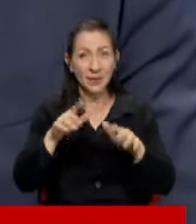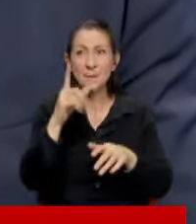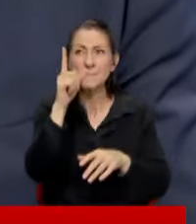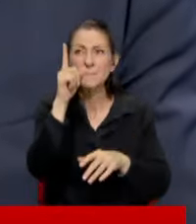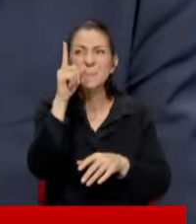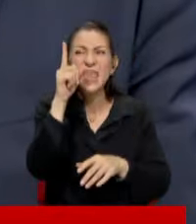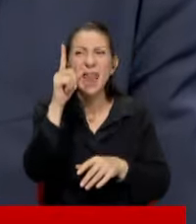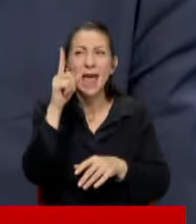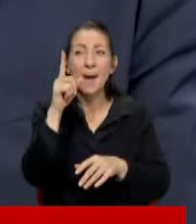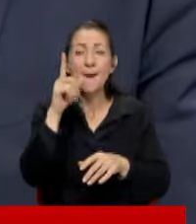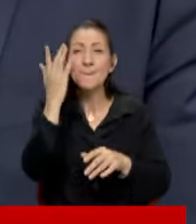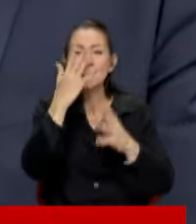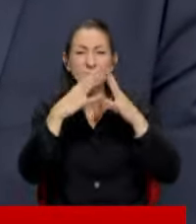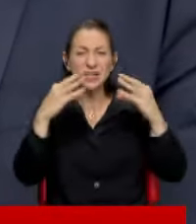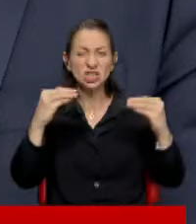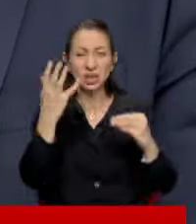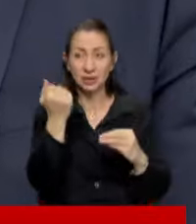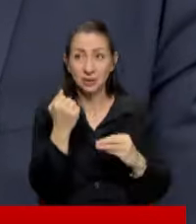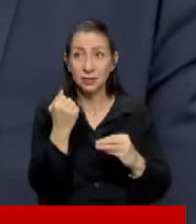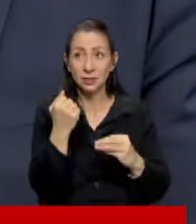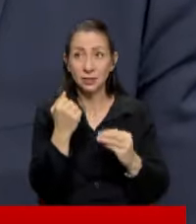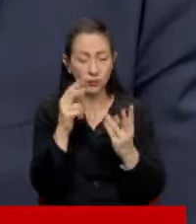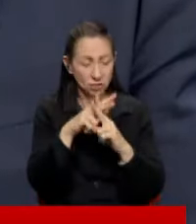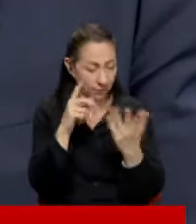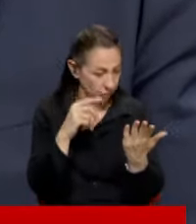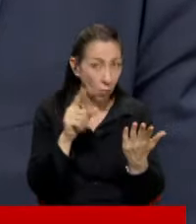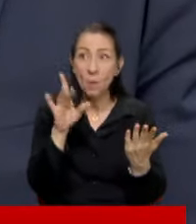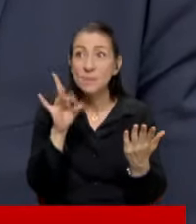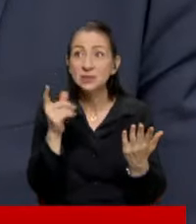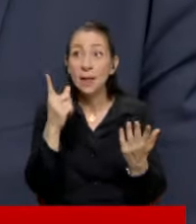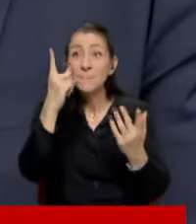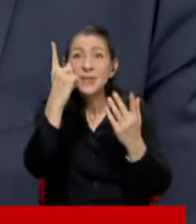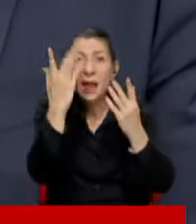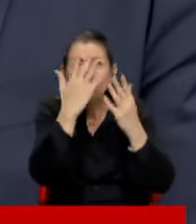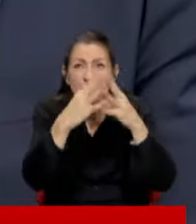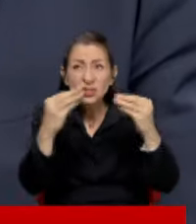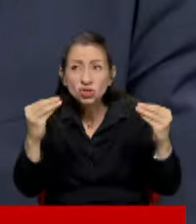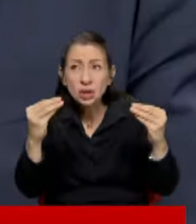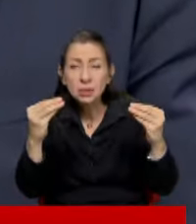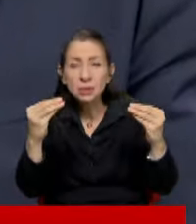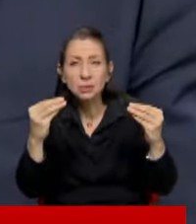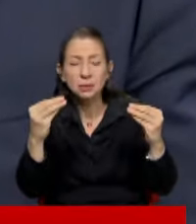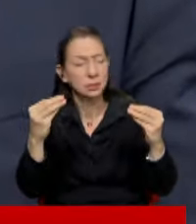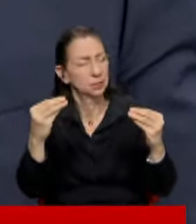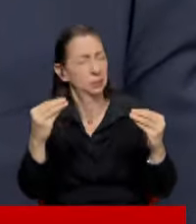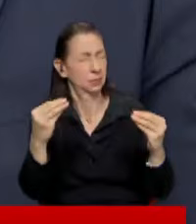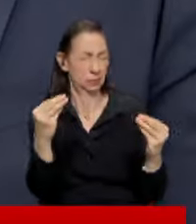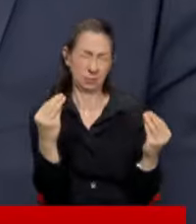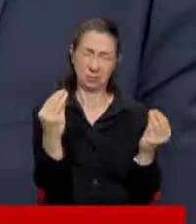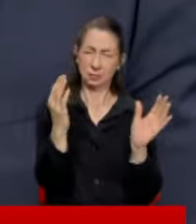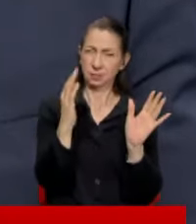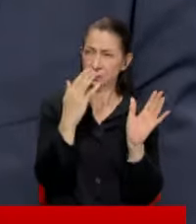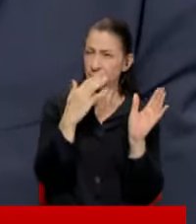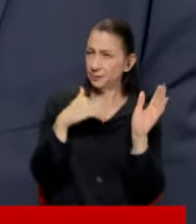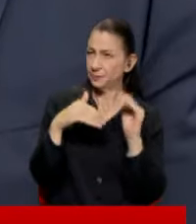tane bir adet patlıcan aldım fişine baktım 15 lira bir adet patlıcan ya sonra döndüm